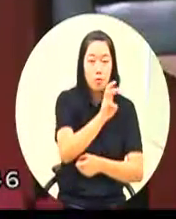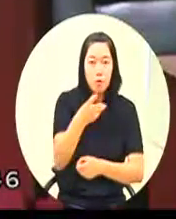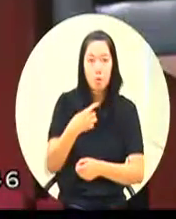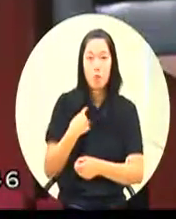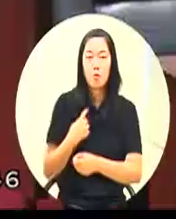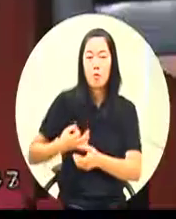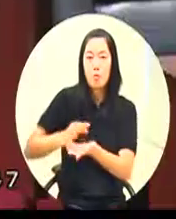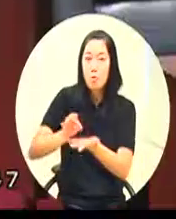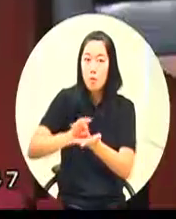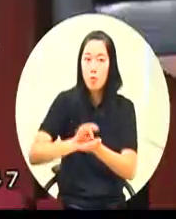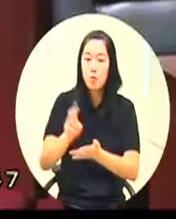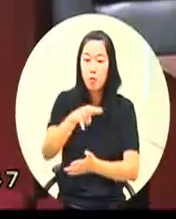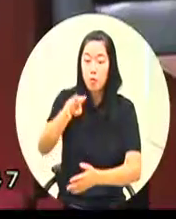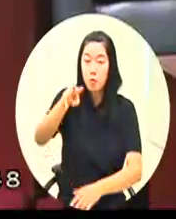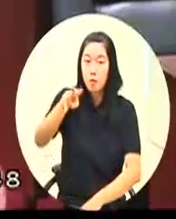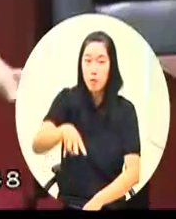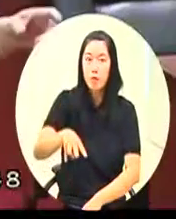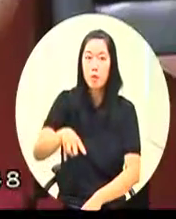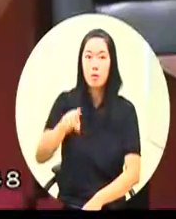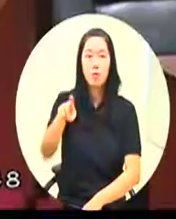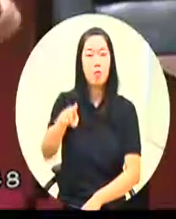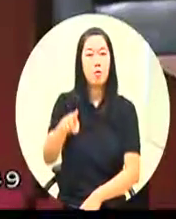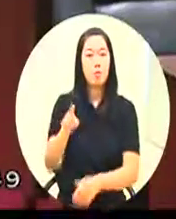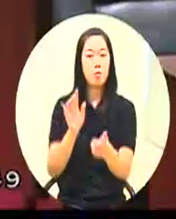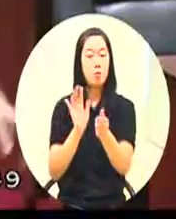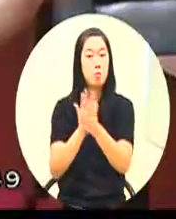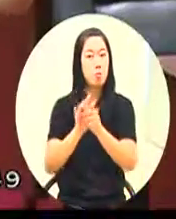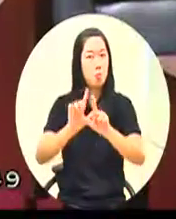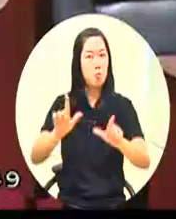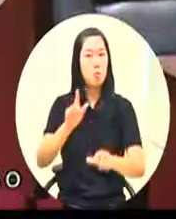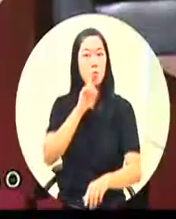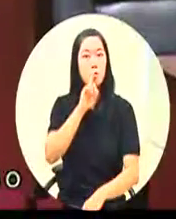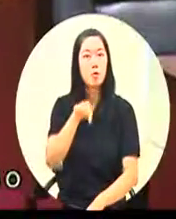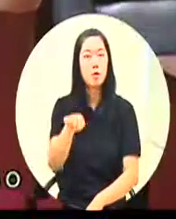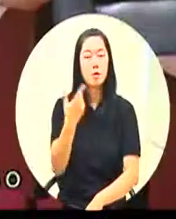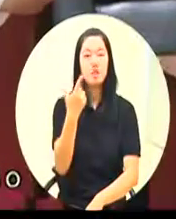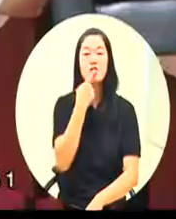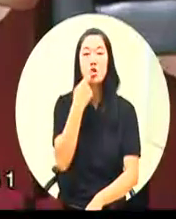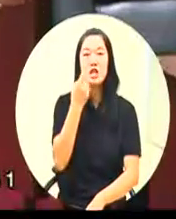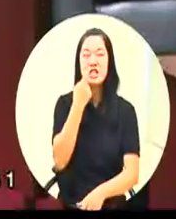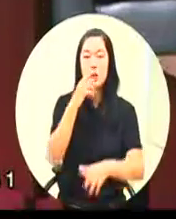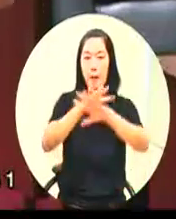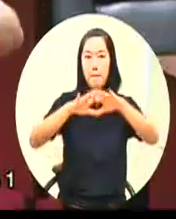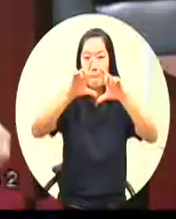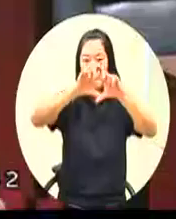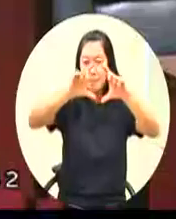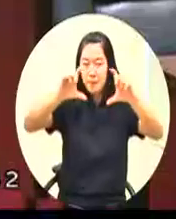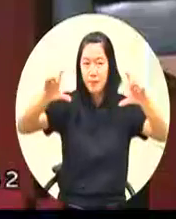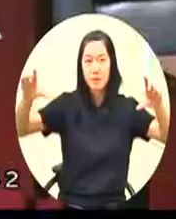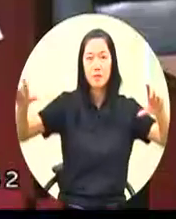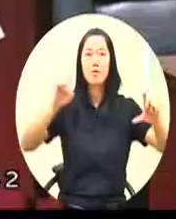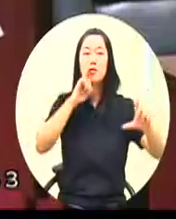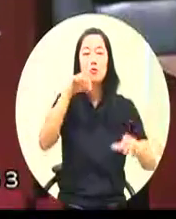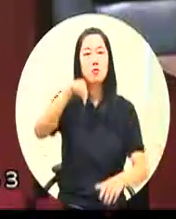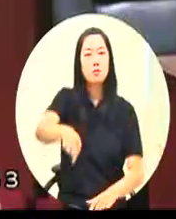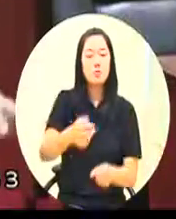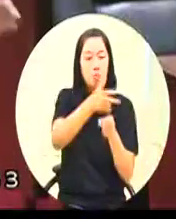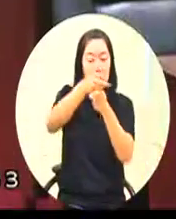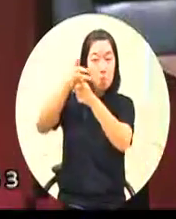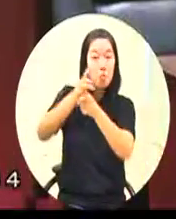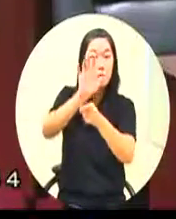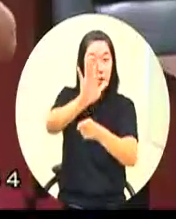2000块就达到效果。我说为什么？他说他做了红布条，挂说本里开始实施全里监测啊。所以哦，